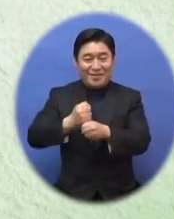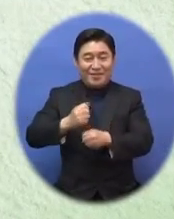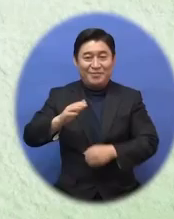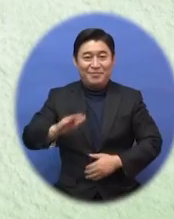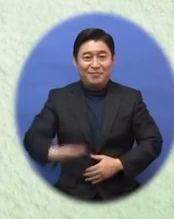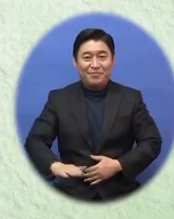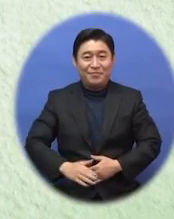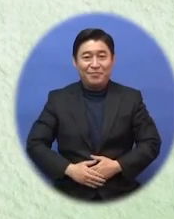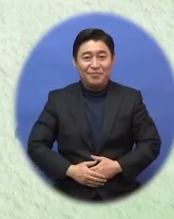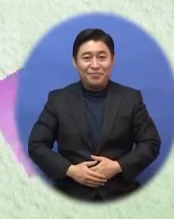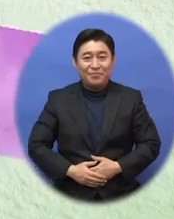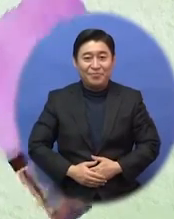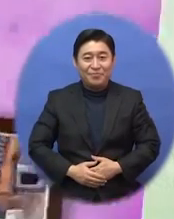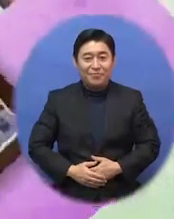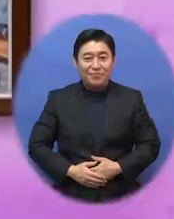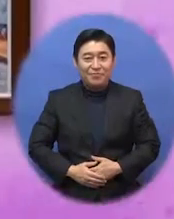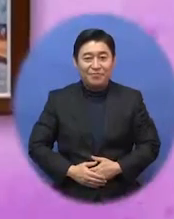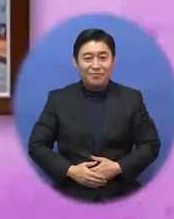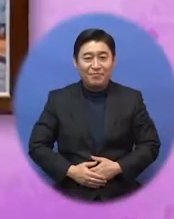만들어집니다.